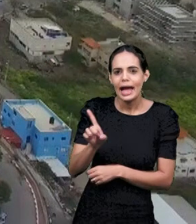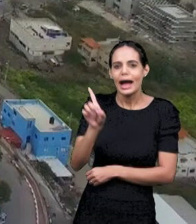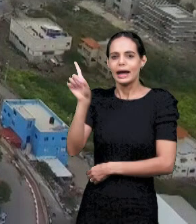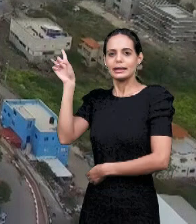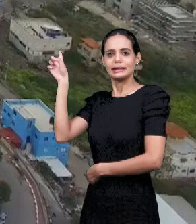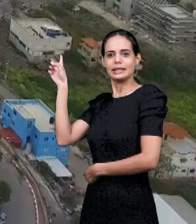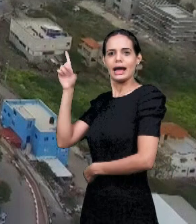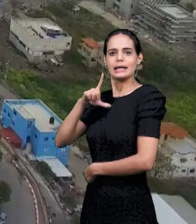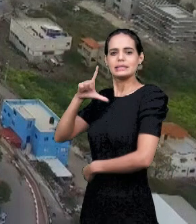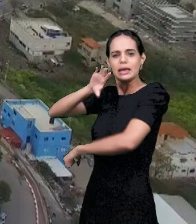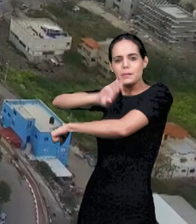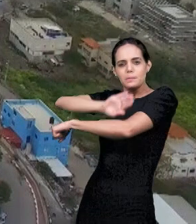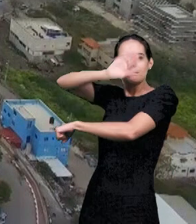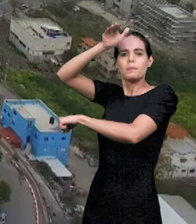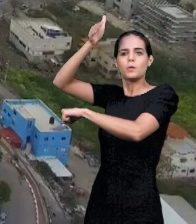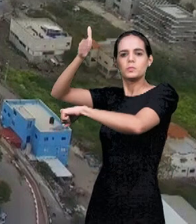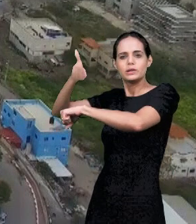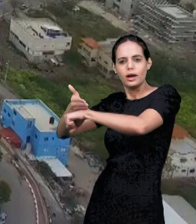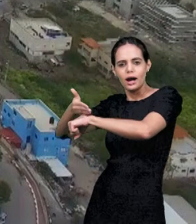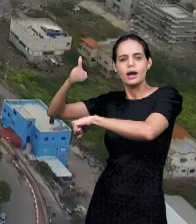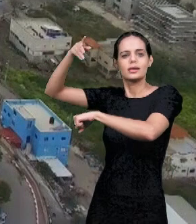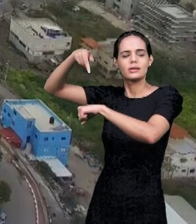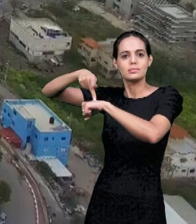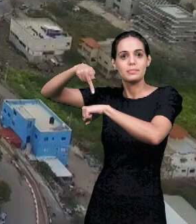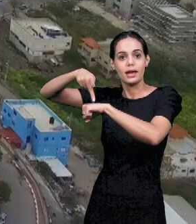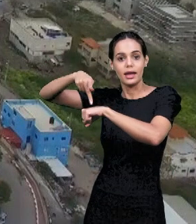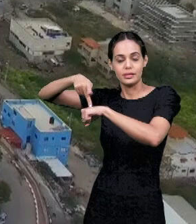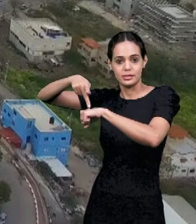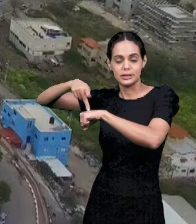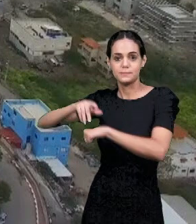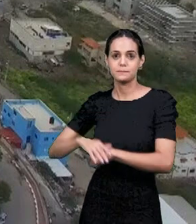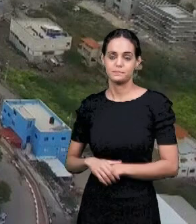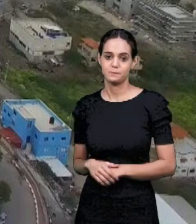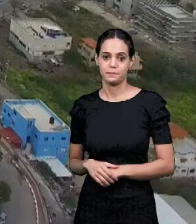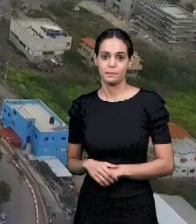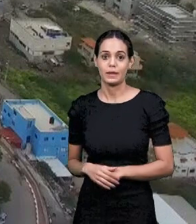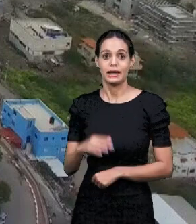région montagneuse, au côté droit, la région appelée